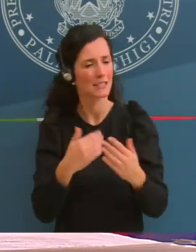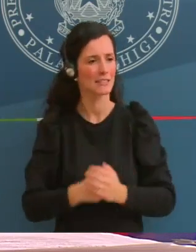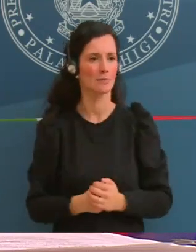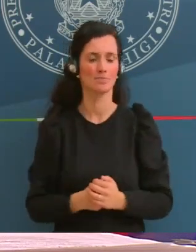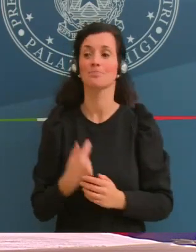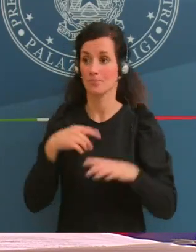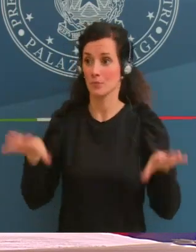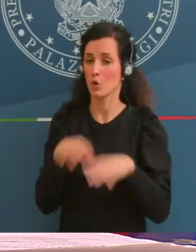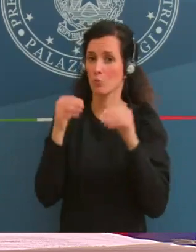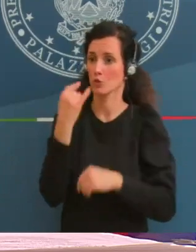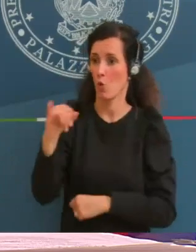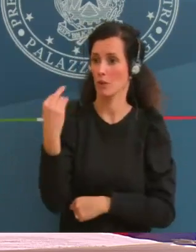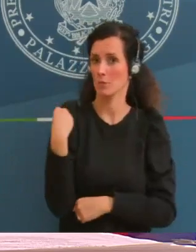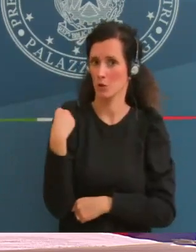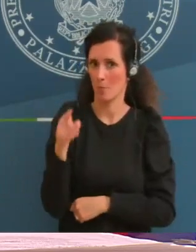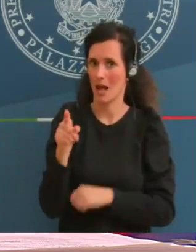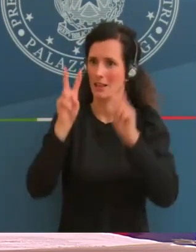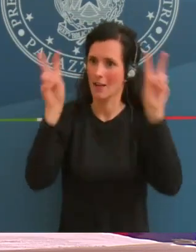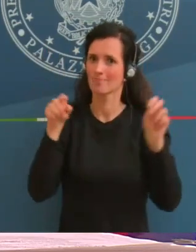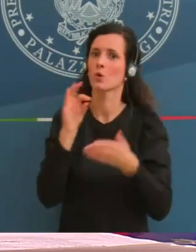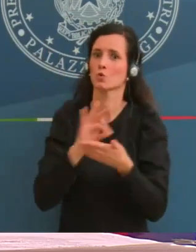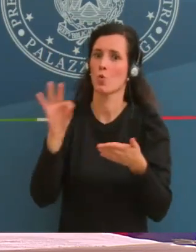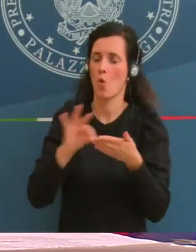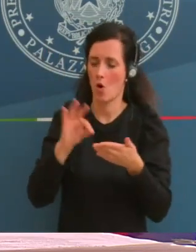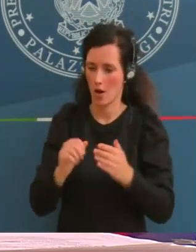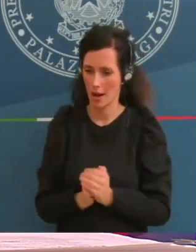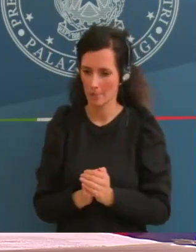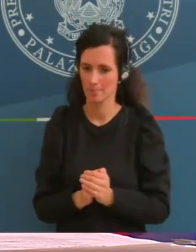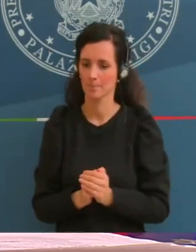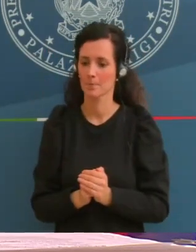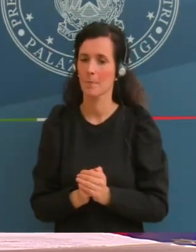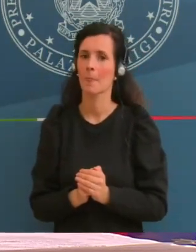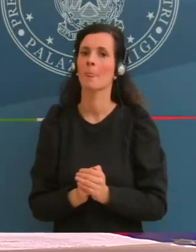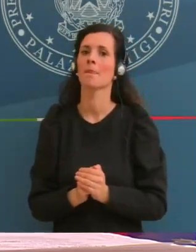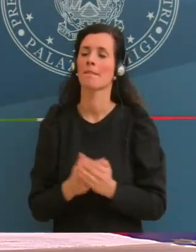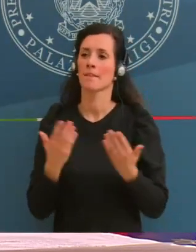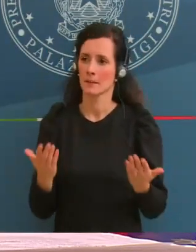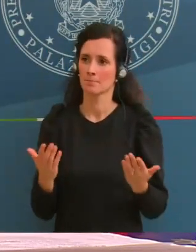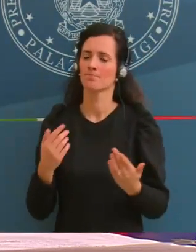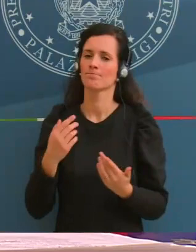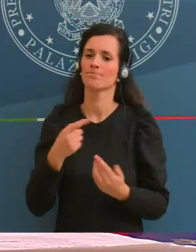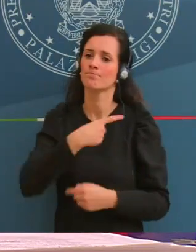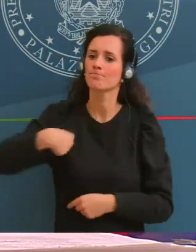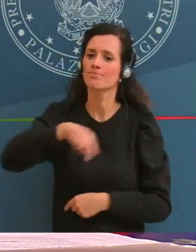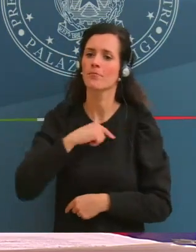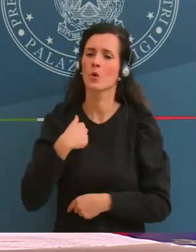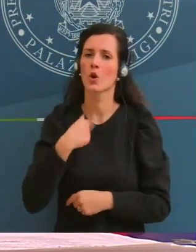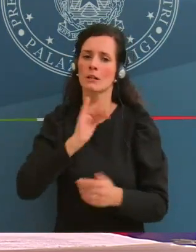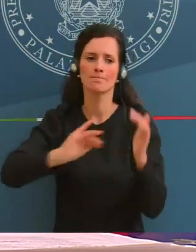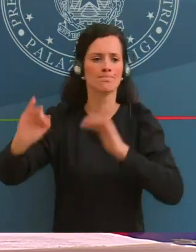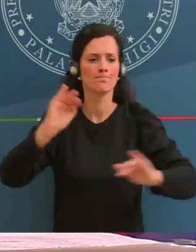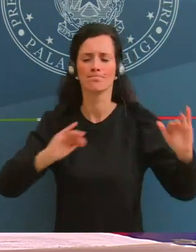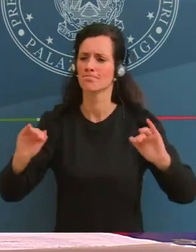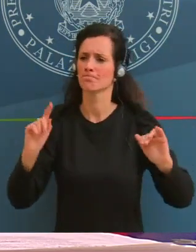nessuna opzione di flessibilità quindi quei tavoli che abbiamo detto che erano costituiti presso le prefetture